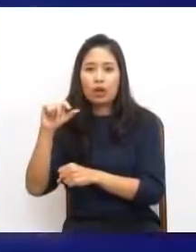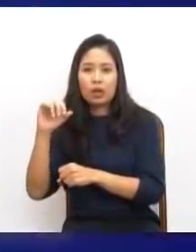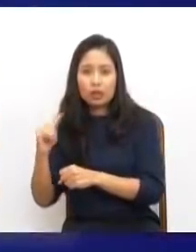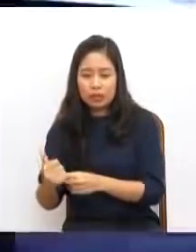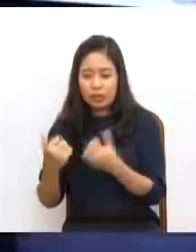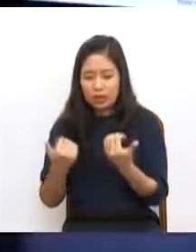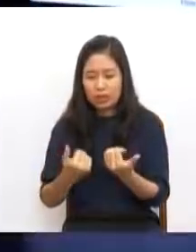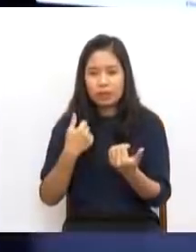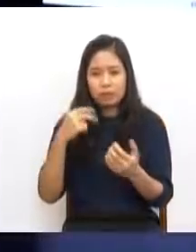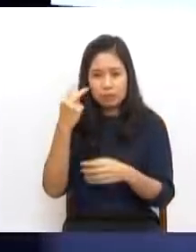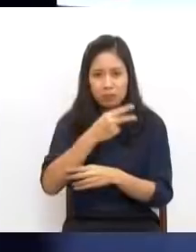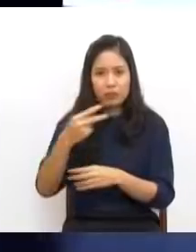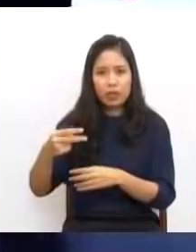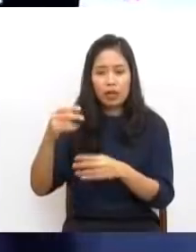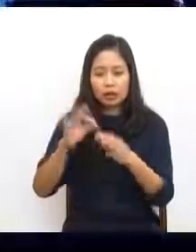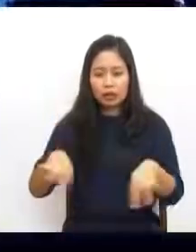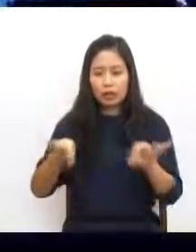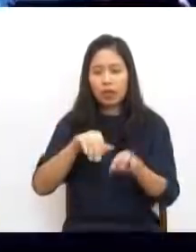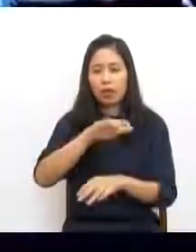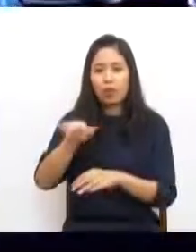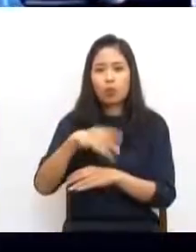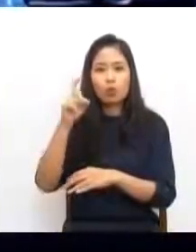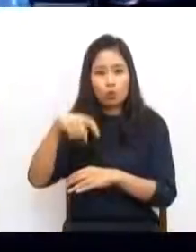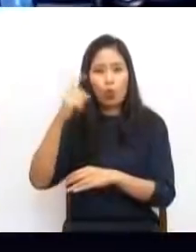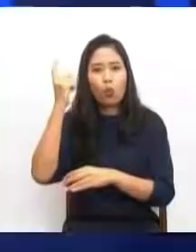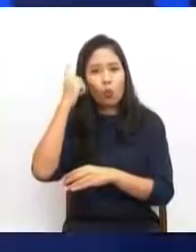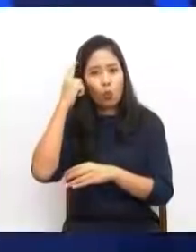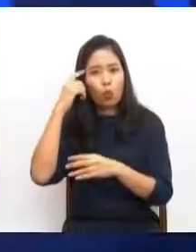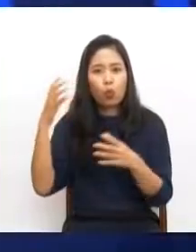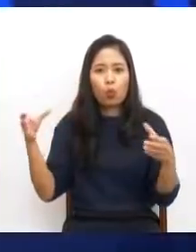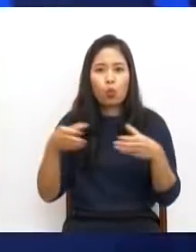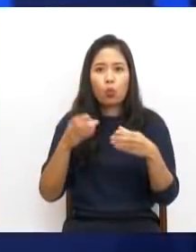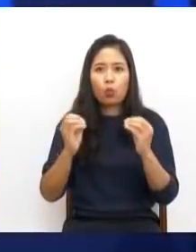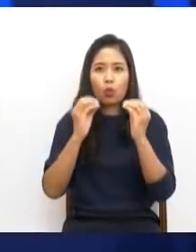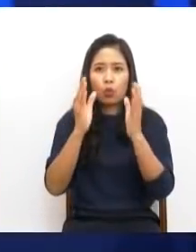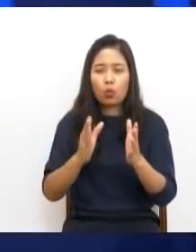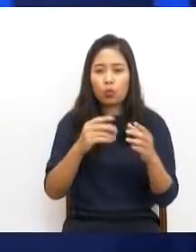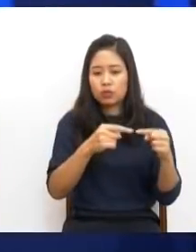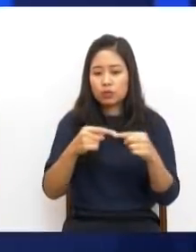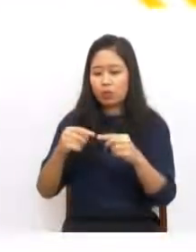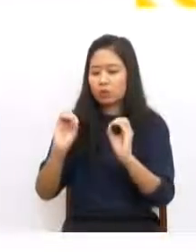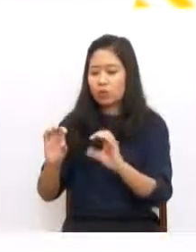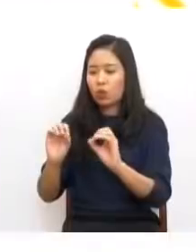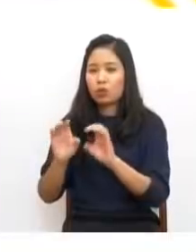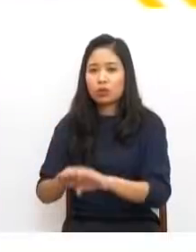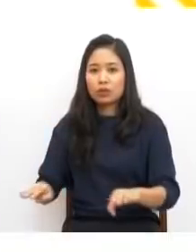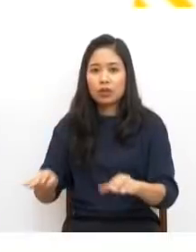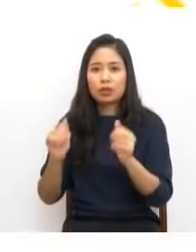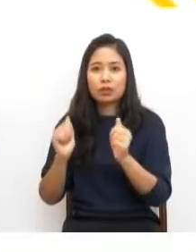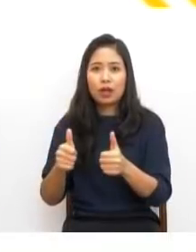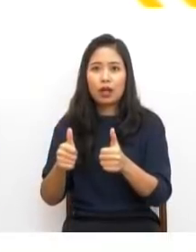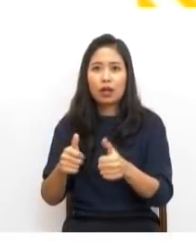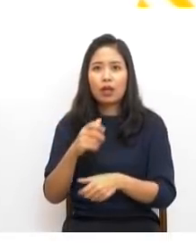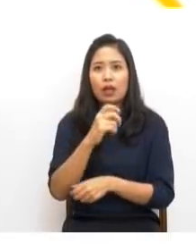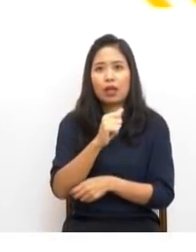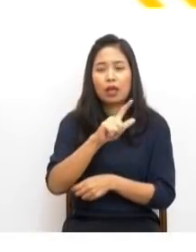ใช่ศาสตร์อนาคตคนที่จะต้องเรียนรู้กลุ่มแรกเนี่ยก็คือกลุ่มคุณครูเพื่อจะได้นำไปสอนเด็กได้นะคะ ALTV นั้นเนี่ยก็เป็น